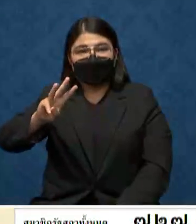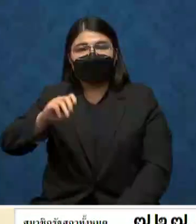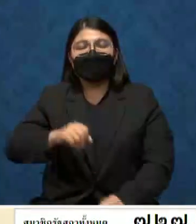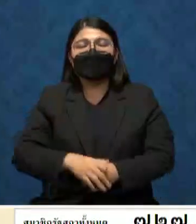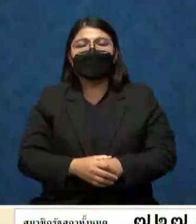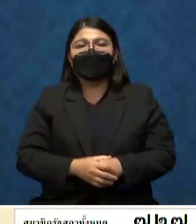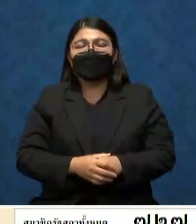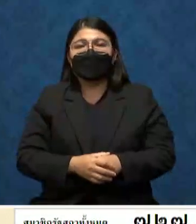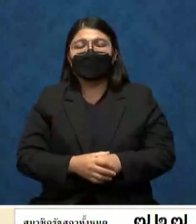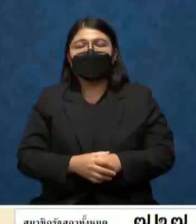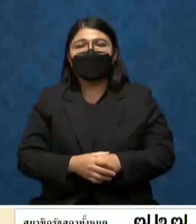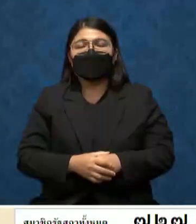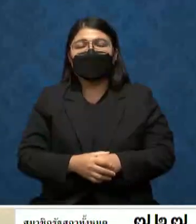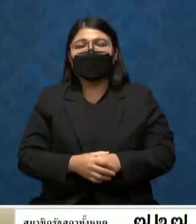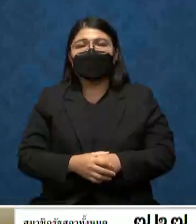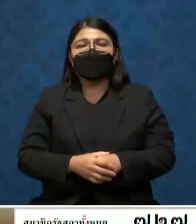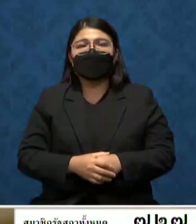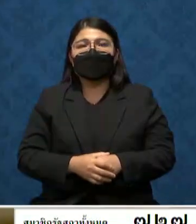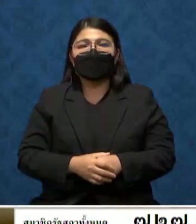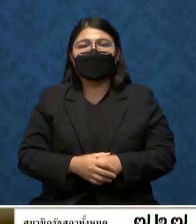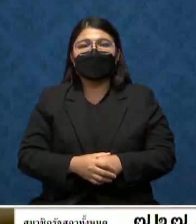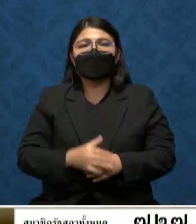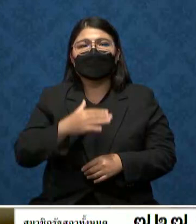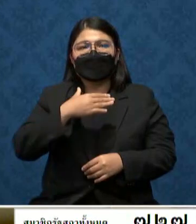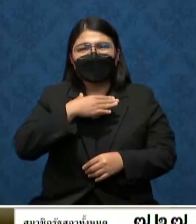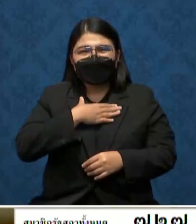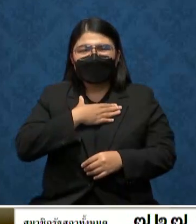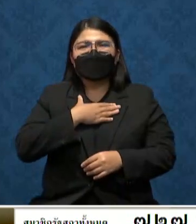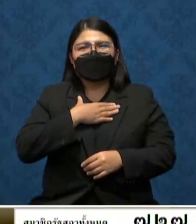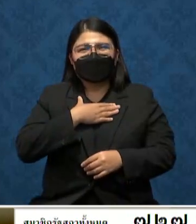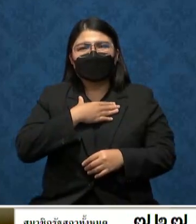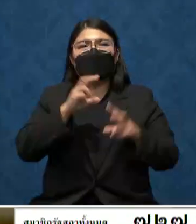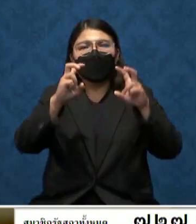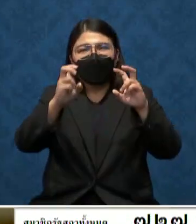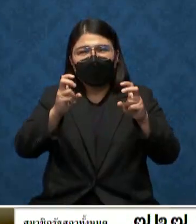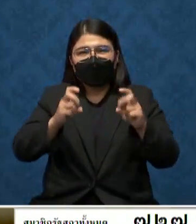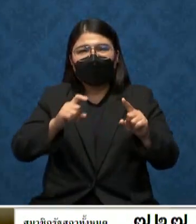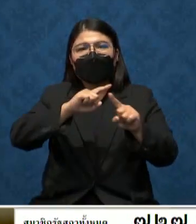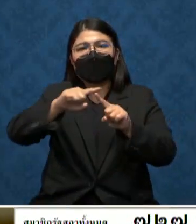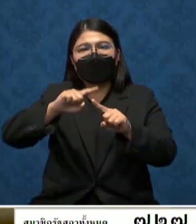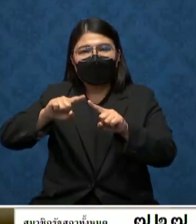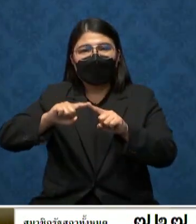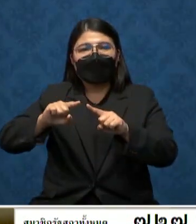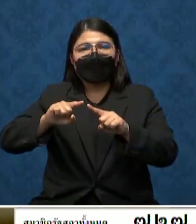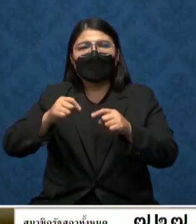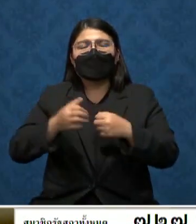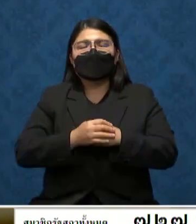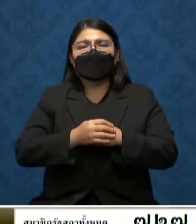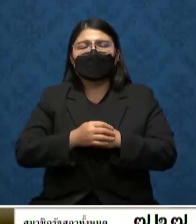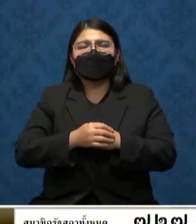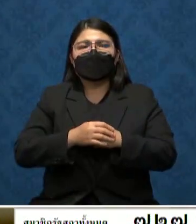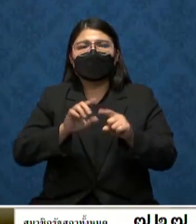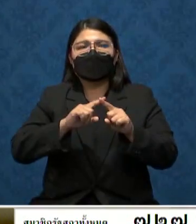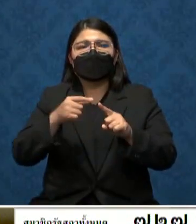ฐสภาที่จริงผมมีหลายเรื่องแล้วก็หลายเรื่องก็ได้มีการพูดโด